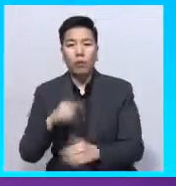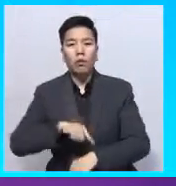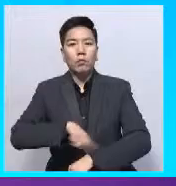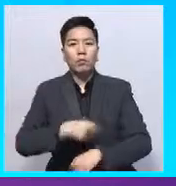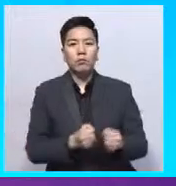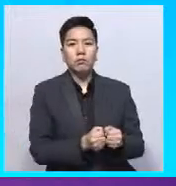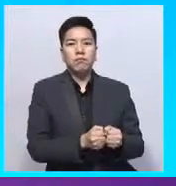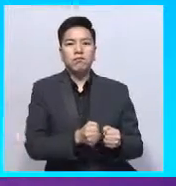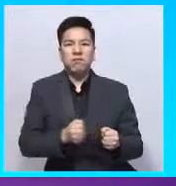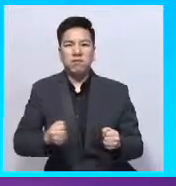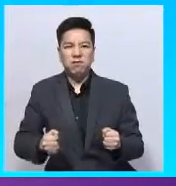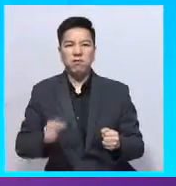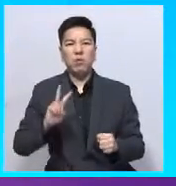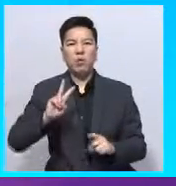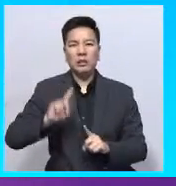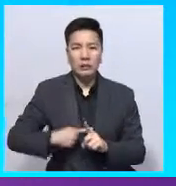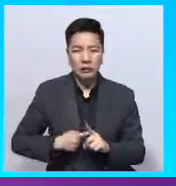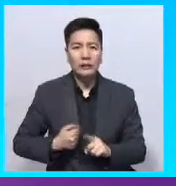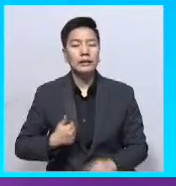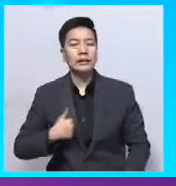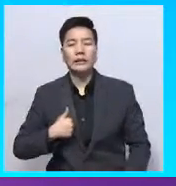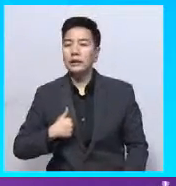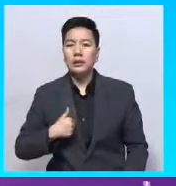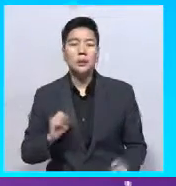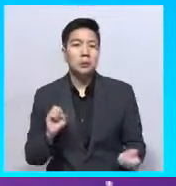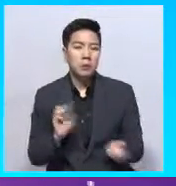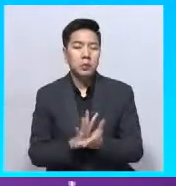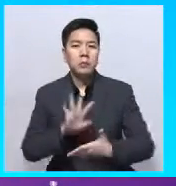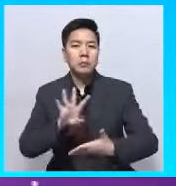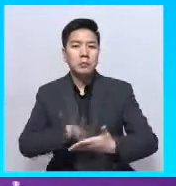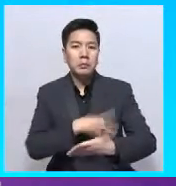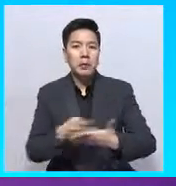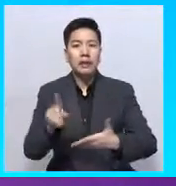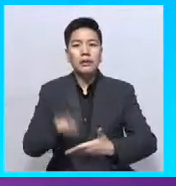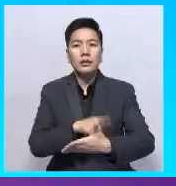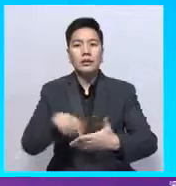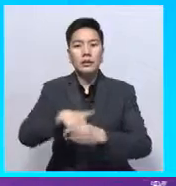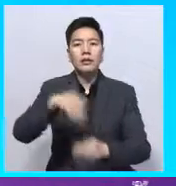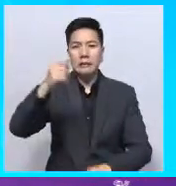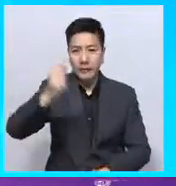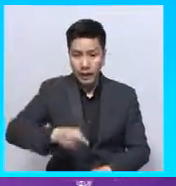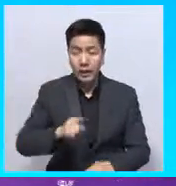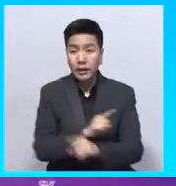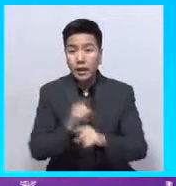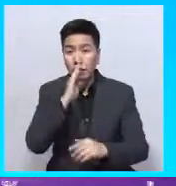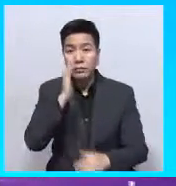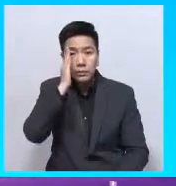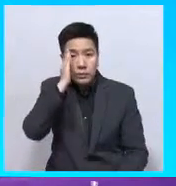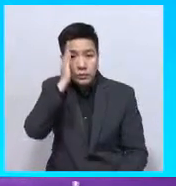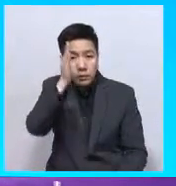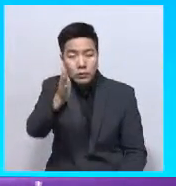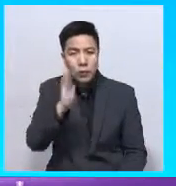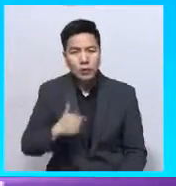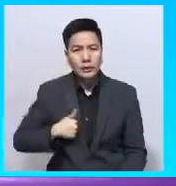กาศใช้ร่างกฎหมายเนี่ยล่าช้าออกไปอีก2เดือนซึ่งแน่นอนนะครับจะกระทบต่อรถแมพการเลือกตั้งในอนาคตอย่างแน่นอนแต่หากในอนาคตนะครับ